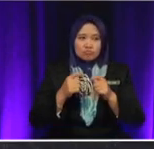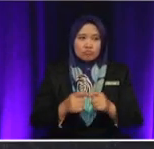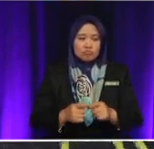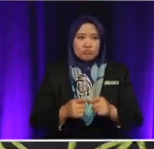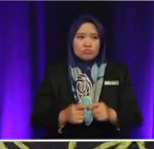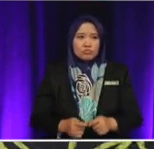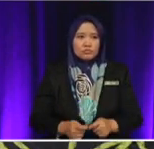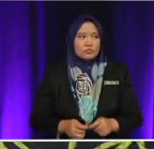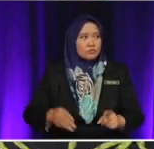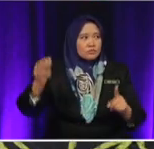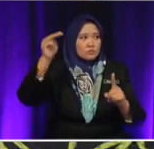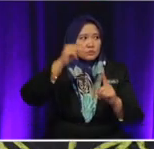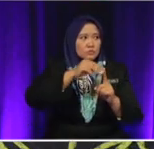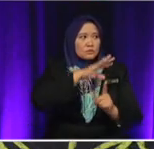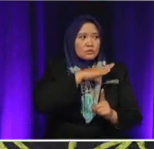dan objektif